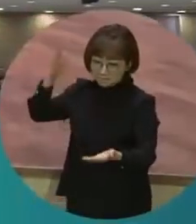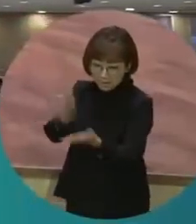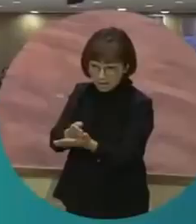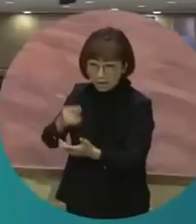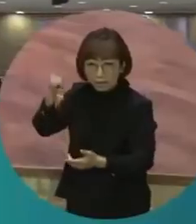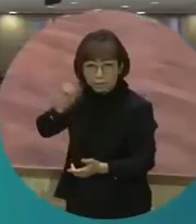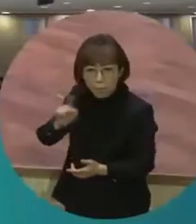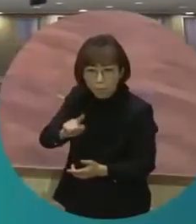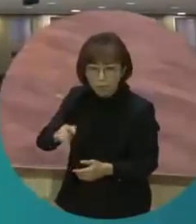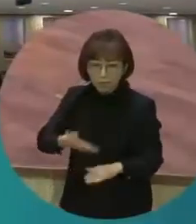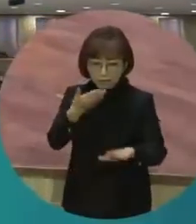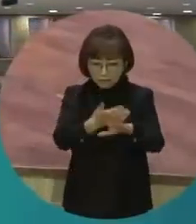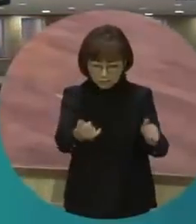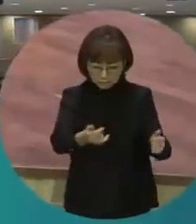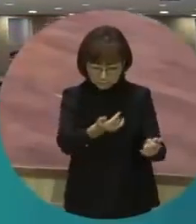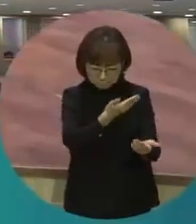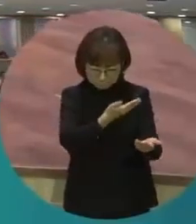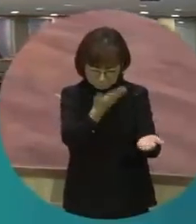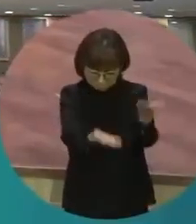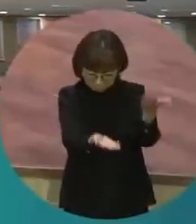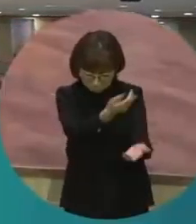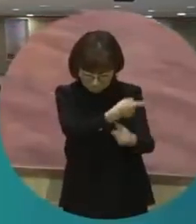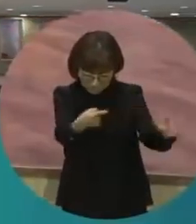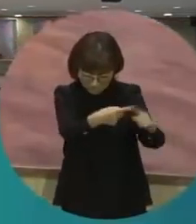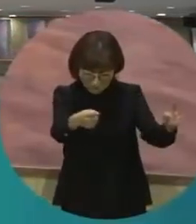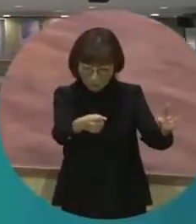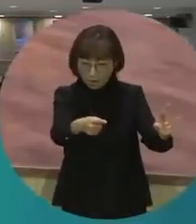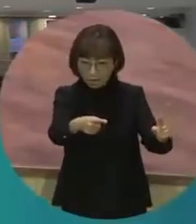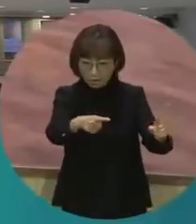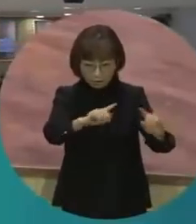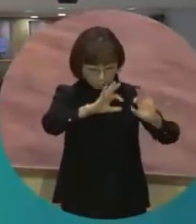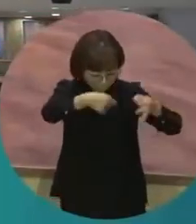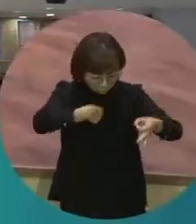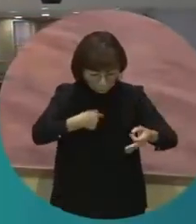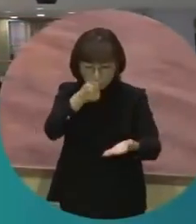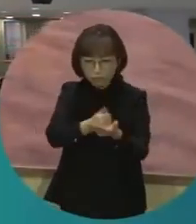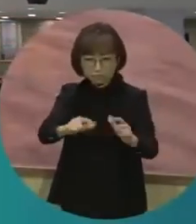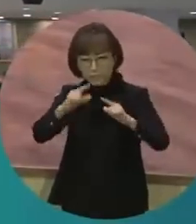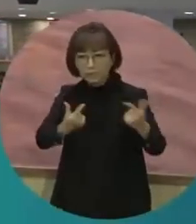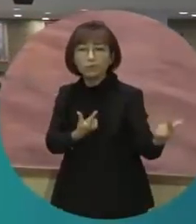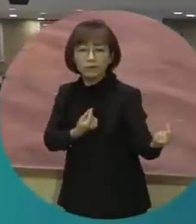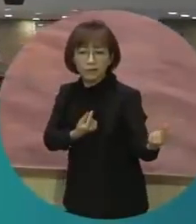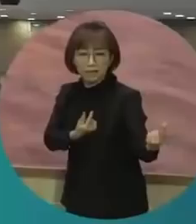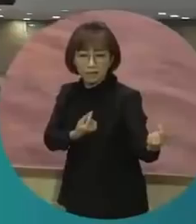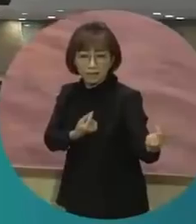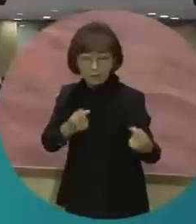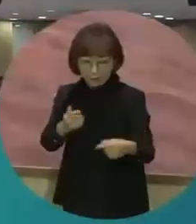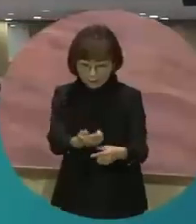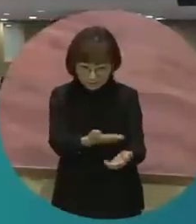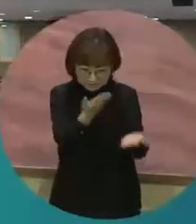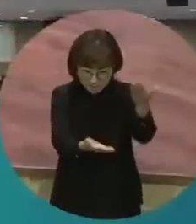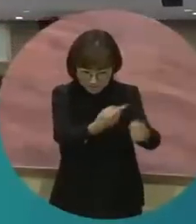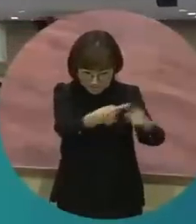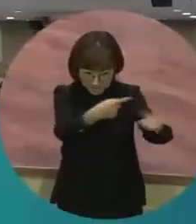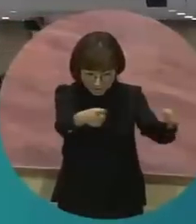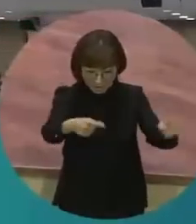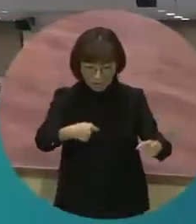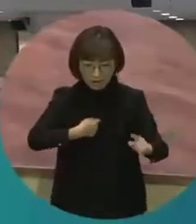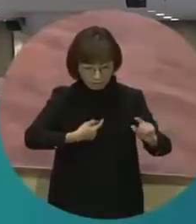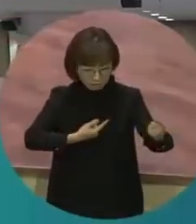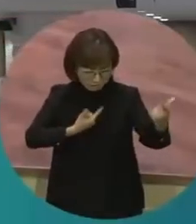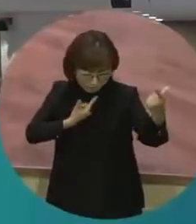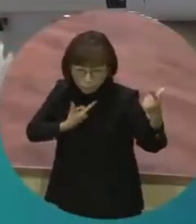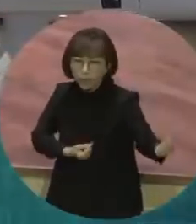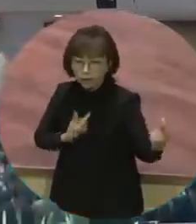것은 남을 판단한 것으로 너가 너를 정죄함이니 판단은 너가 같은 일을 행함이니라.